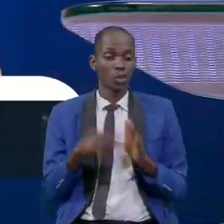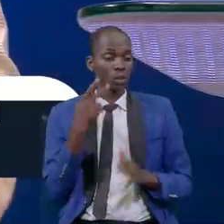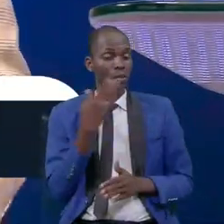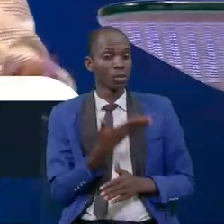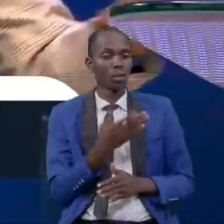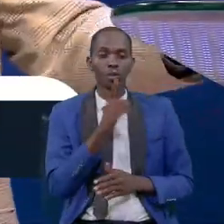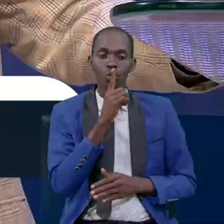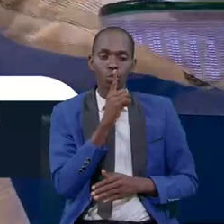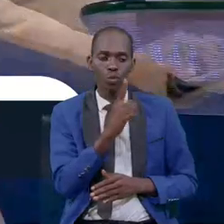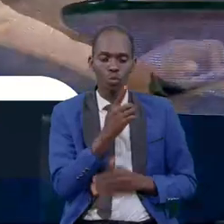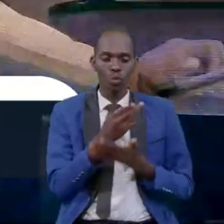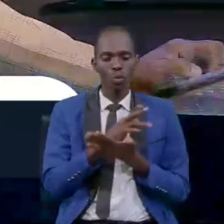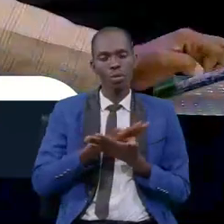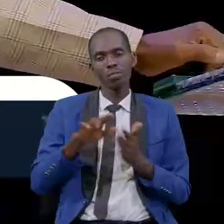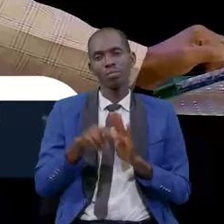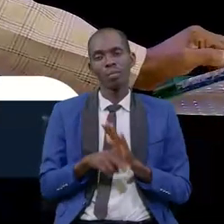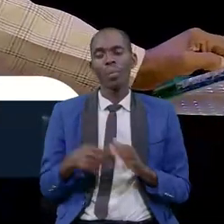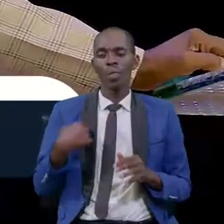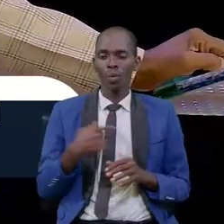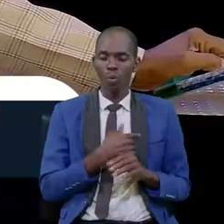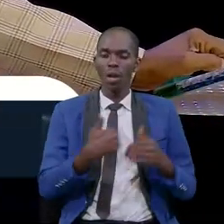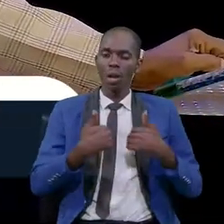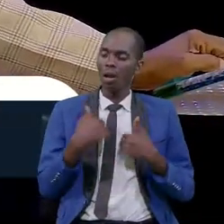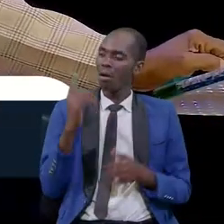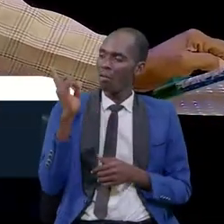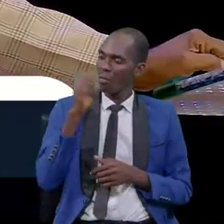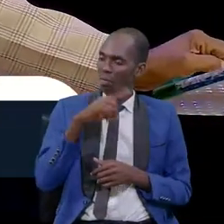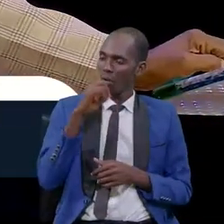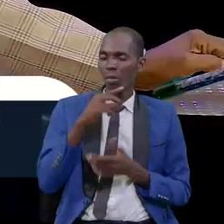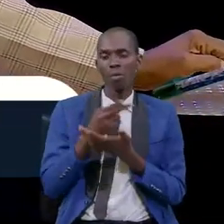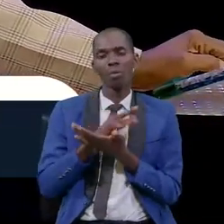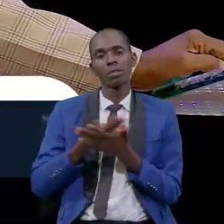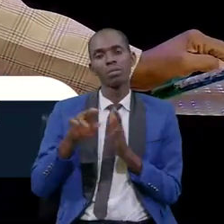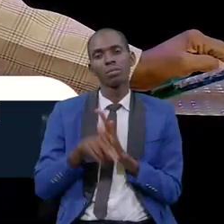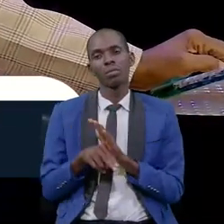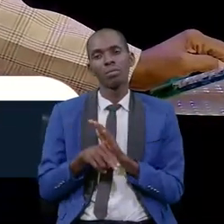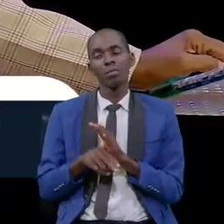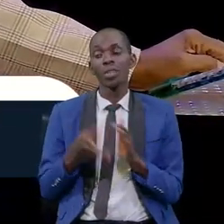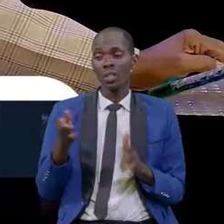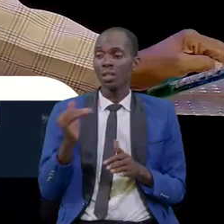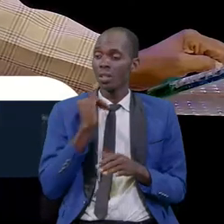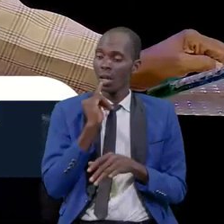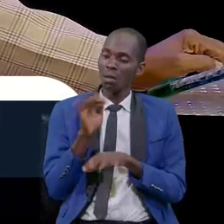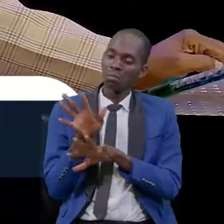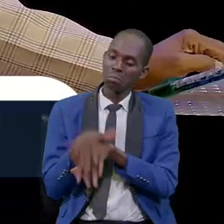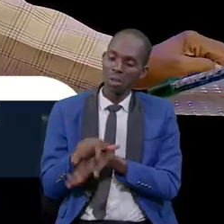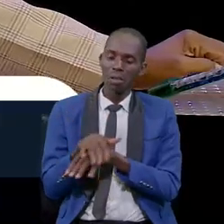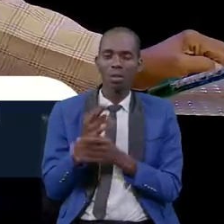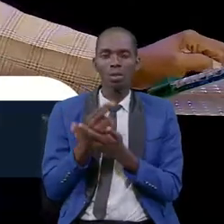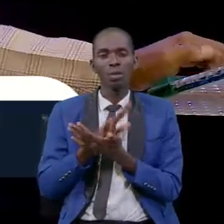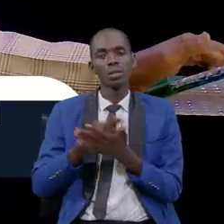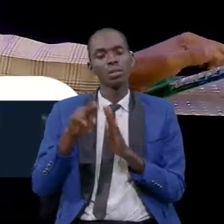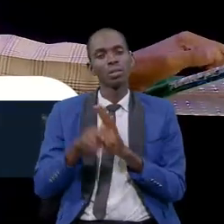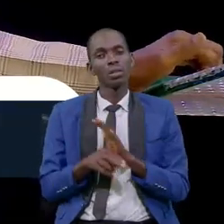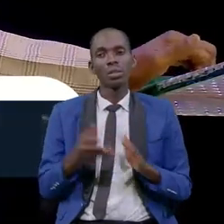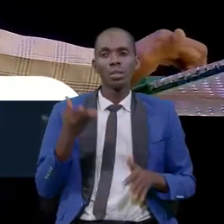vérité. Que produit la vérité? Il y a une fausse sainteté. Il y a une